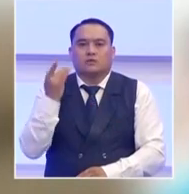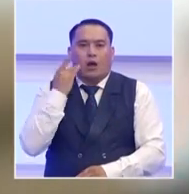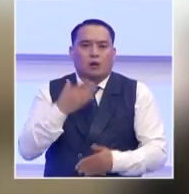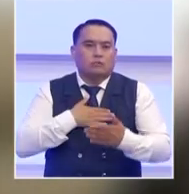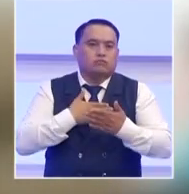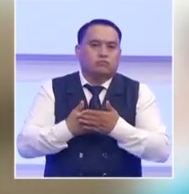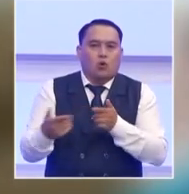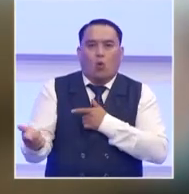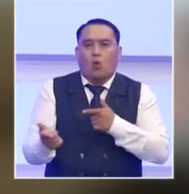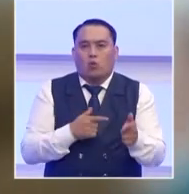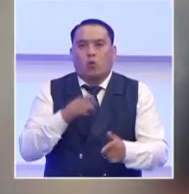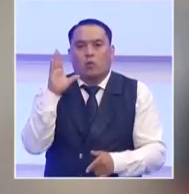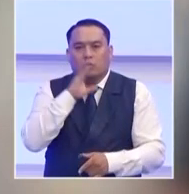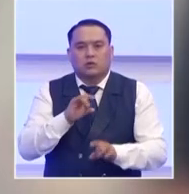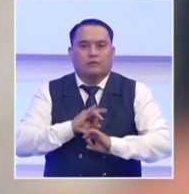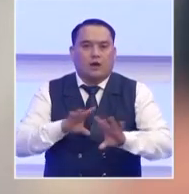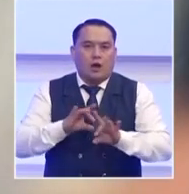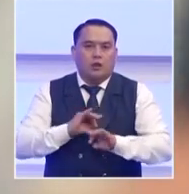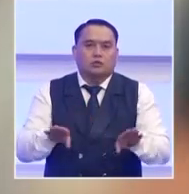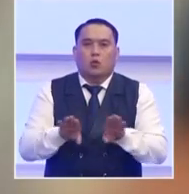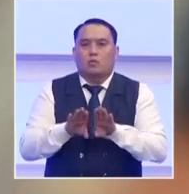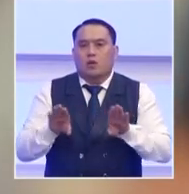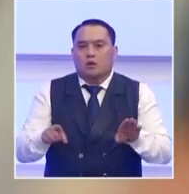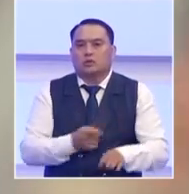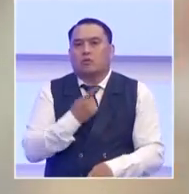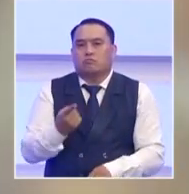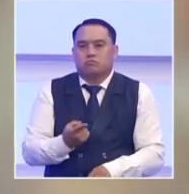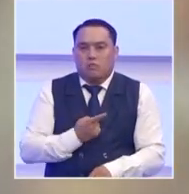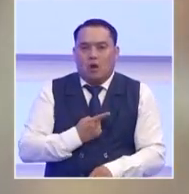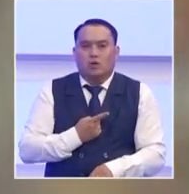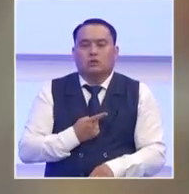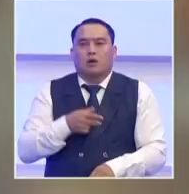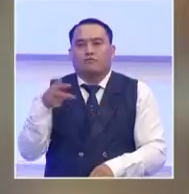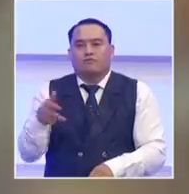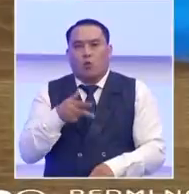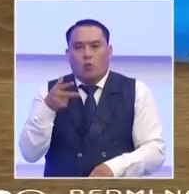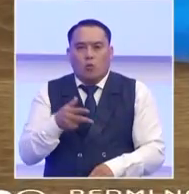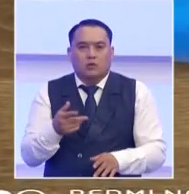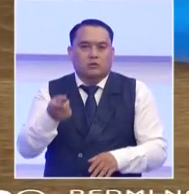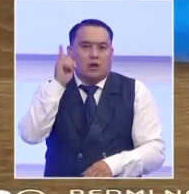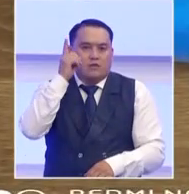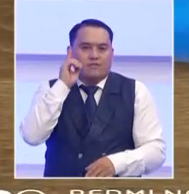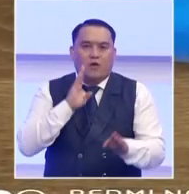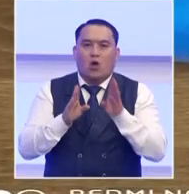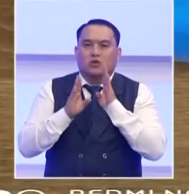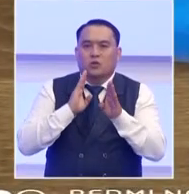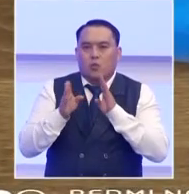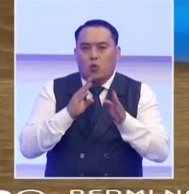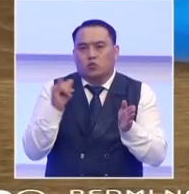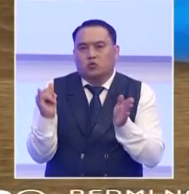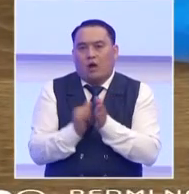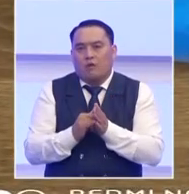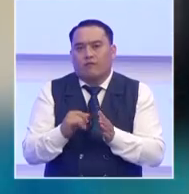спорттық бабында болады дейді маман. Сонымен қатар ол шеберлік сабағын бейне таспаға жазып, Instagram, Facebook парақшасына